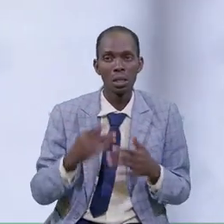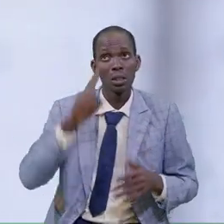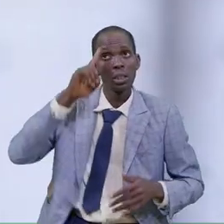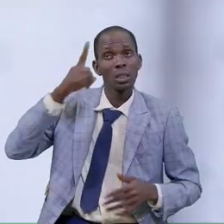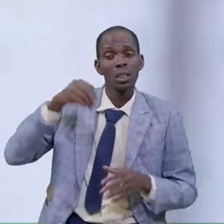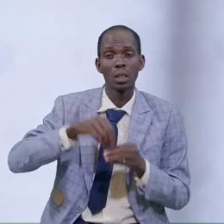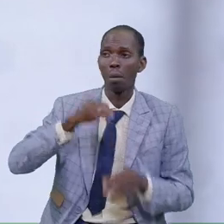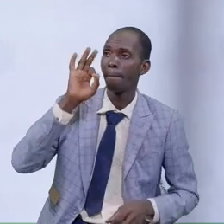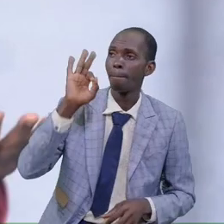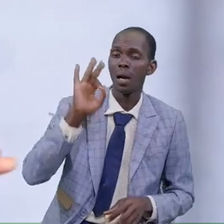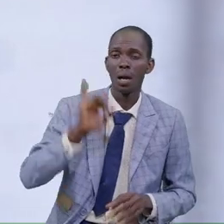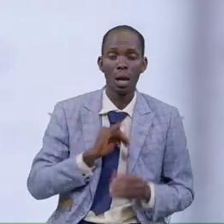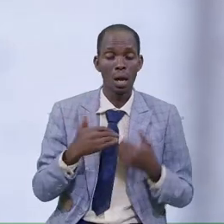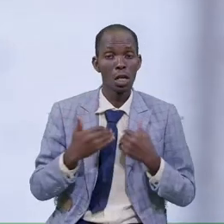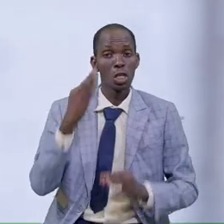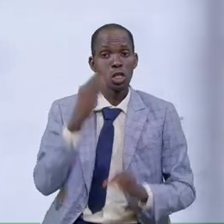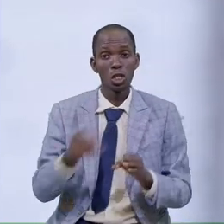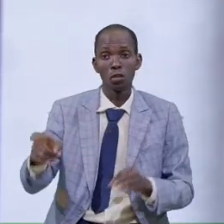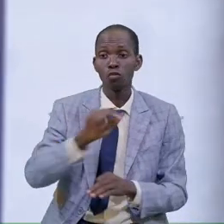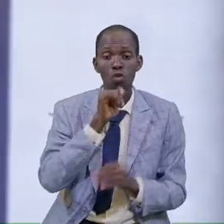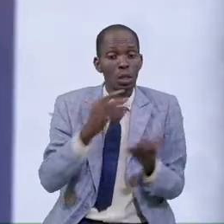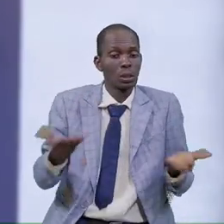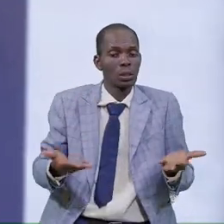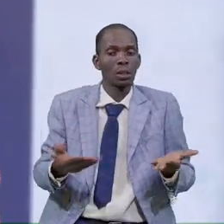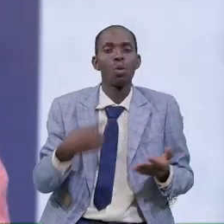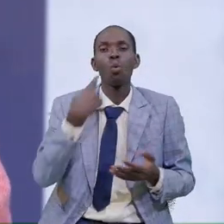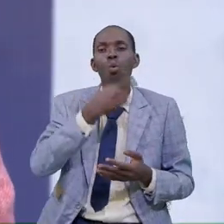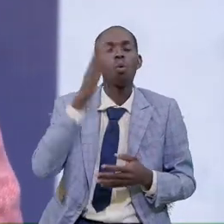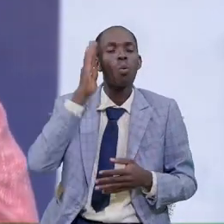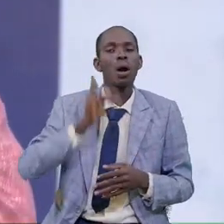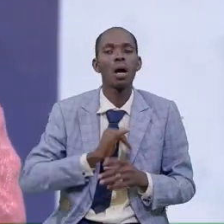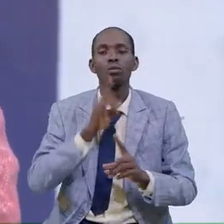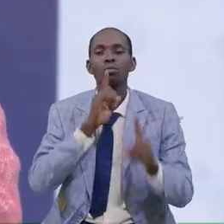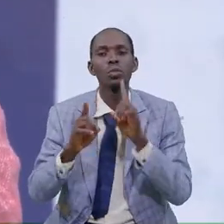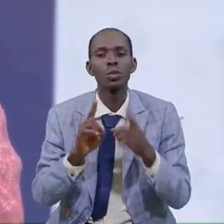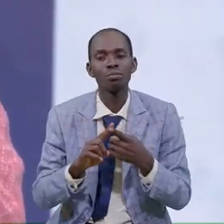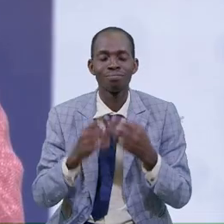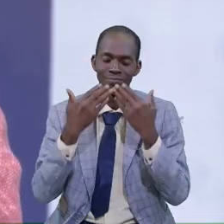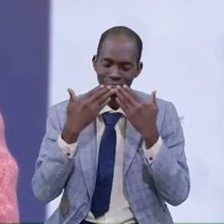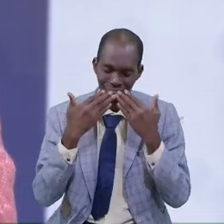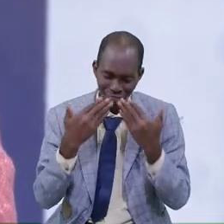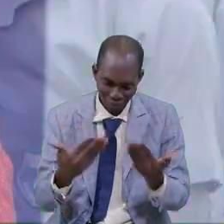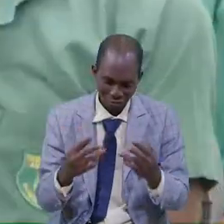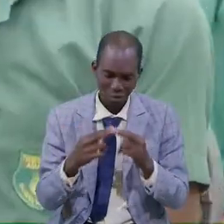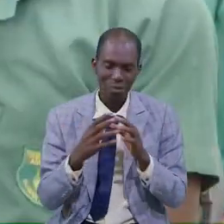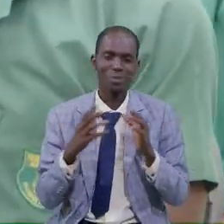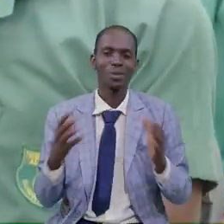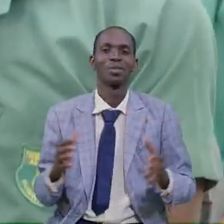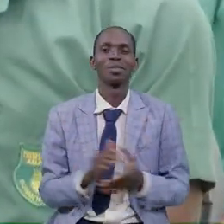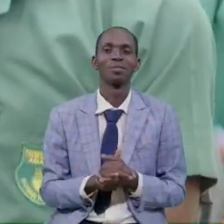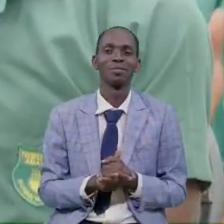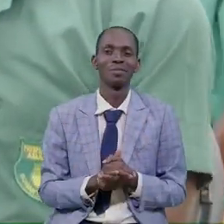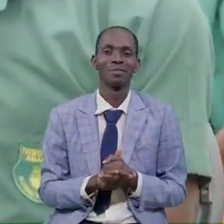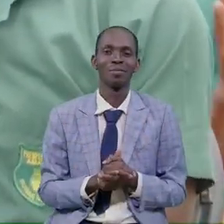j'ai, cela n'est pas venu à qui j'allais parler. Thank you very much. Merci beaucoup. I said thank